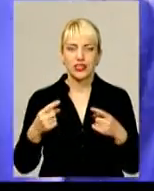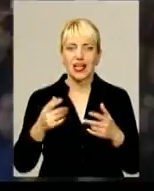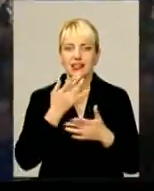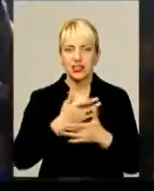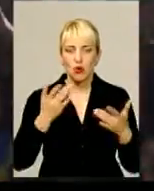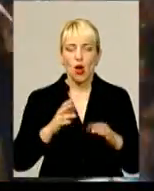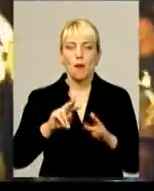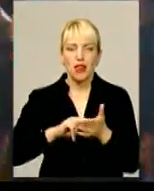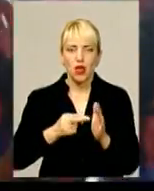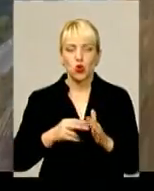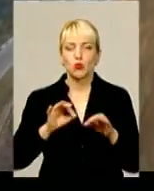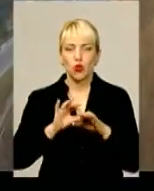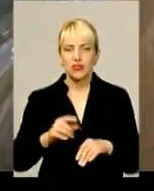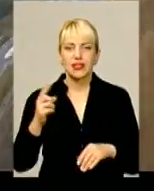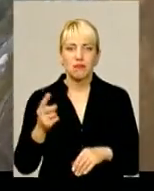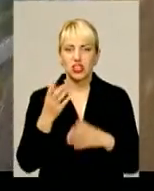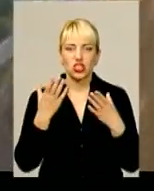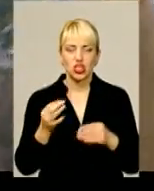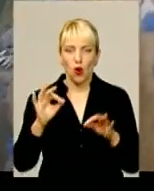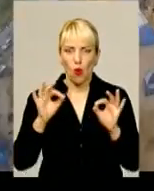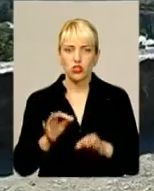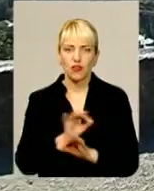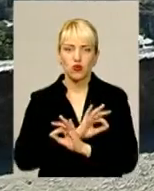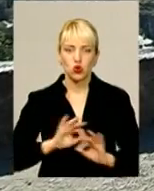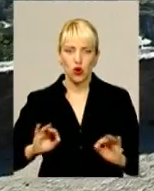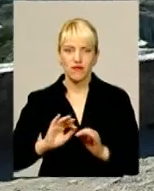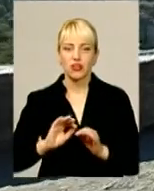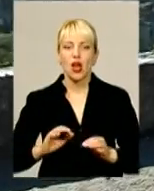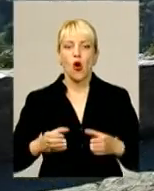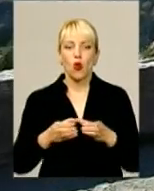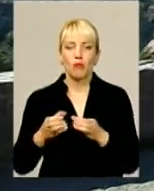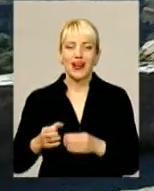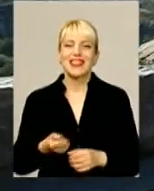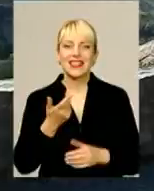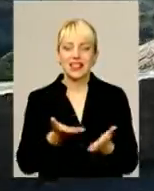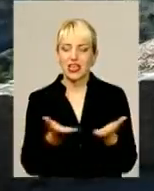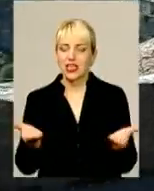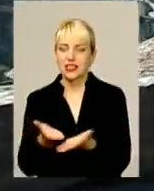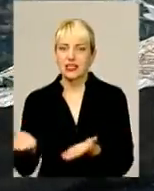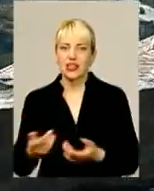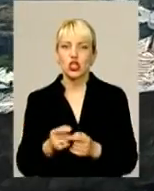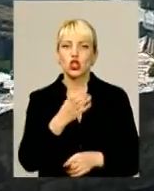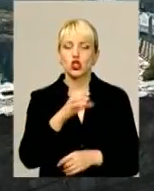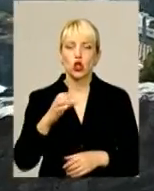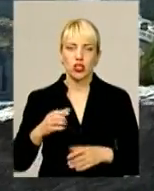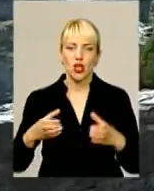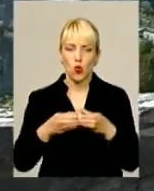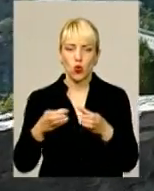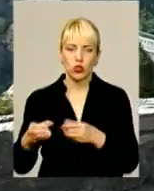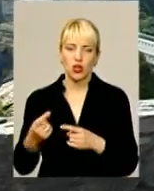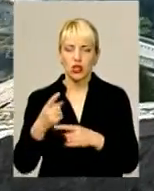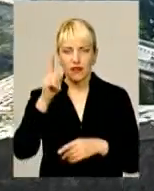пропонують провести перші дні осені в чудовій компанії. Кілька сцен та понад сотня гуртів. Один із найвідоміших